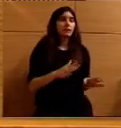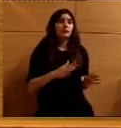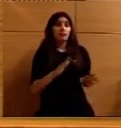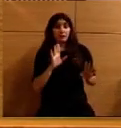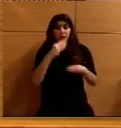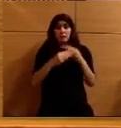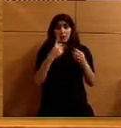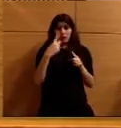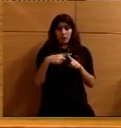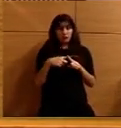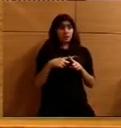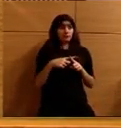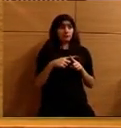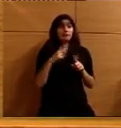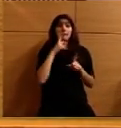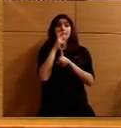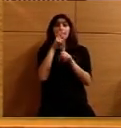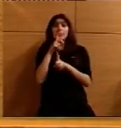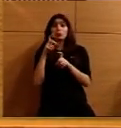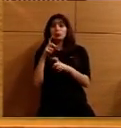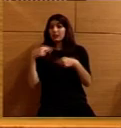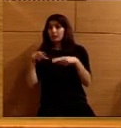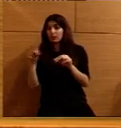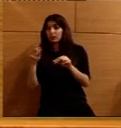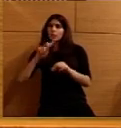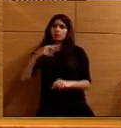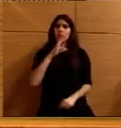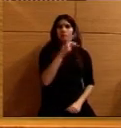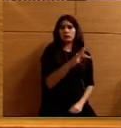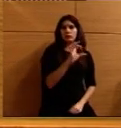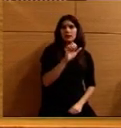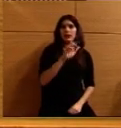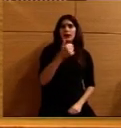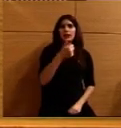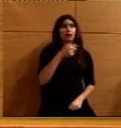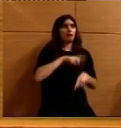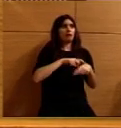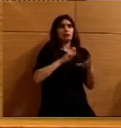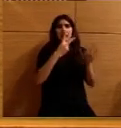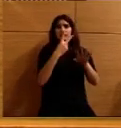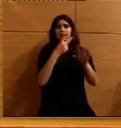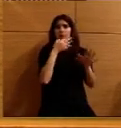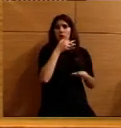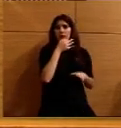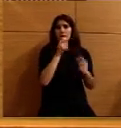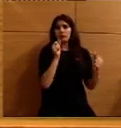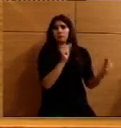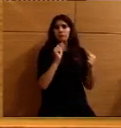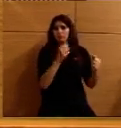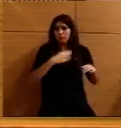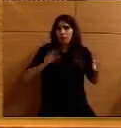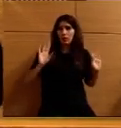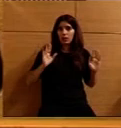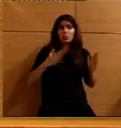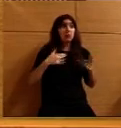anem a fer una cosa. Vaig acabar amb les preguntes i després li donaré la paraula al senyor Dalt i se quedem hasta l'esa de la vespre vostès contestant-se i no passa res.